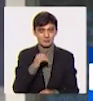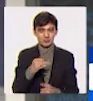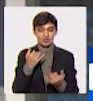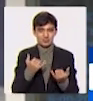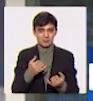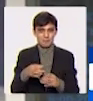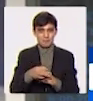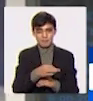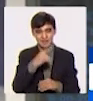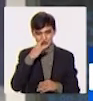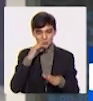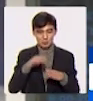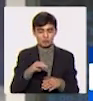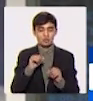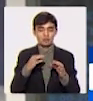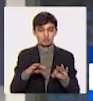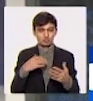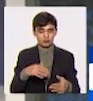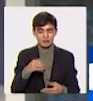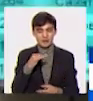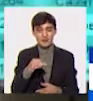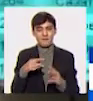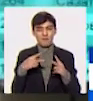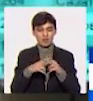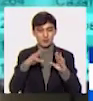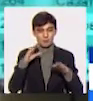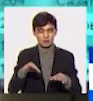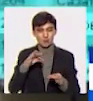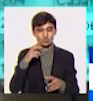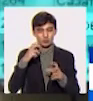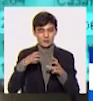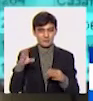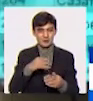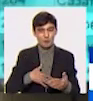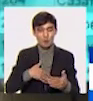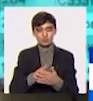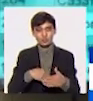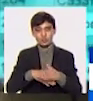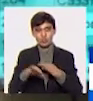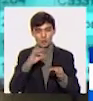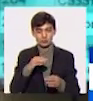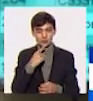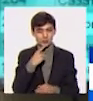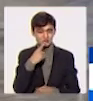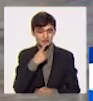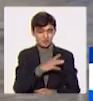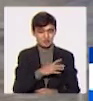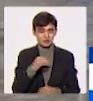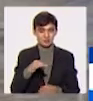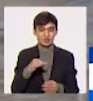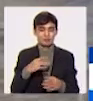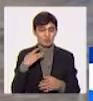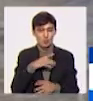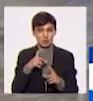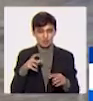өзге өңірлерге шығуға рұқсат. Вокзал қызметкерлері жағдайдың студенттер мерзімінен бұрын демалысқа шыққалы бері қиындағанын айтады. Жолаушылар күрт